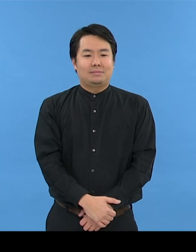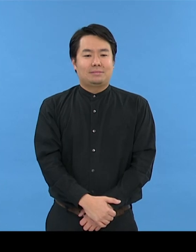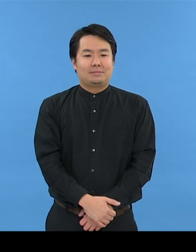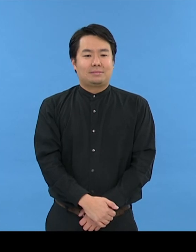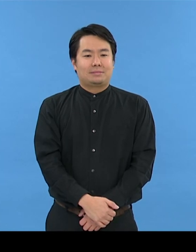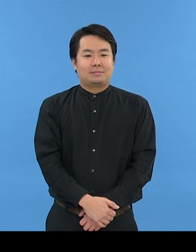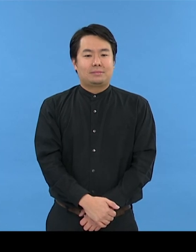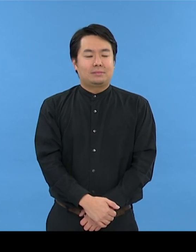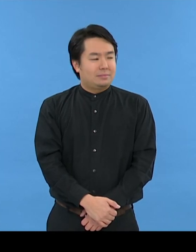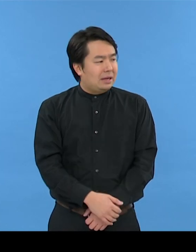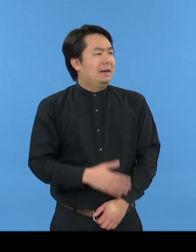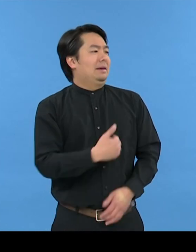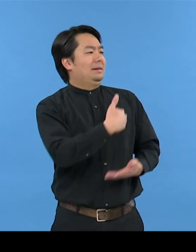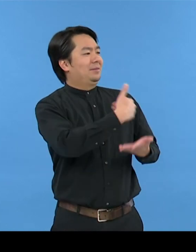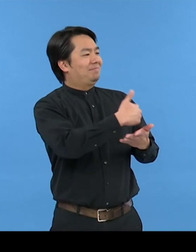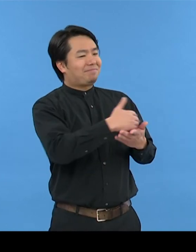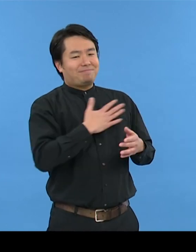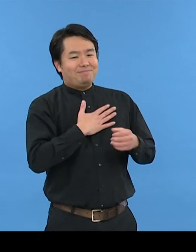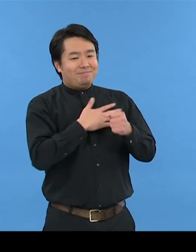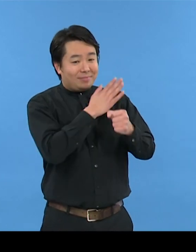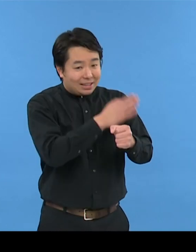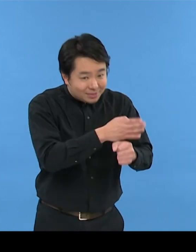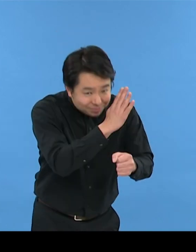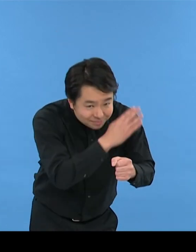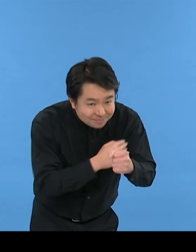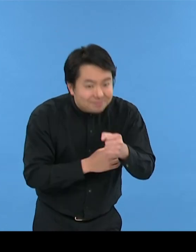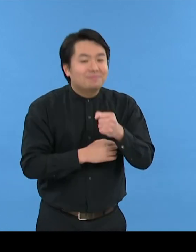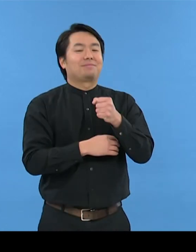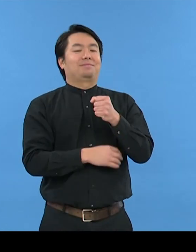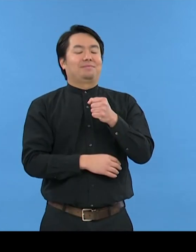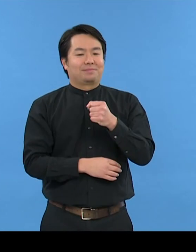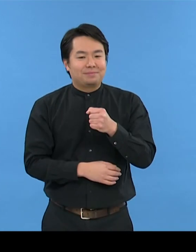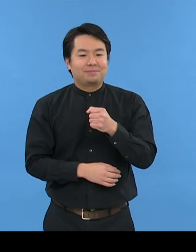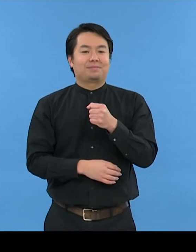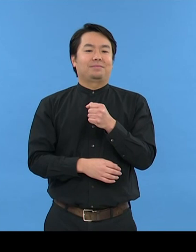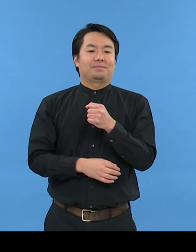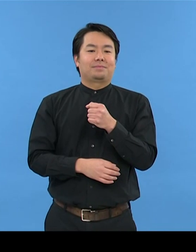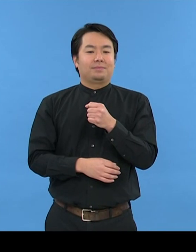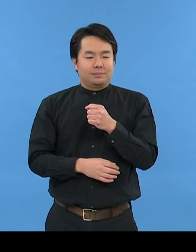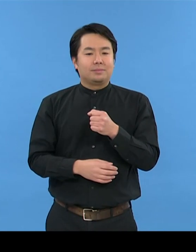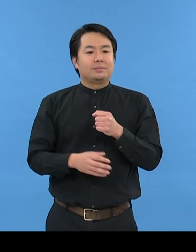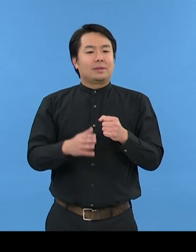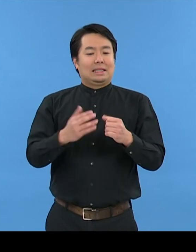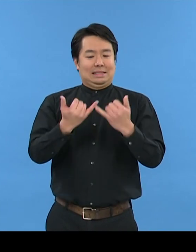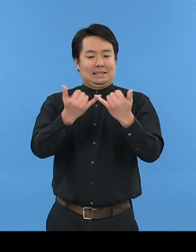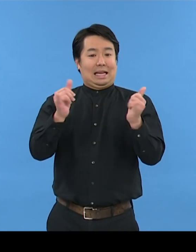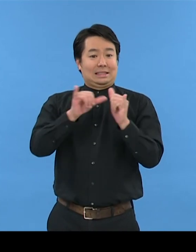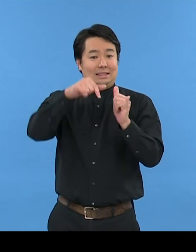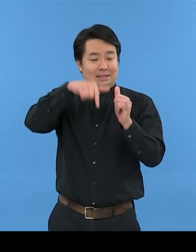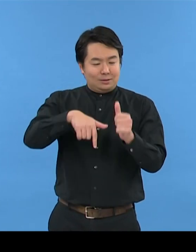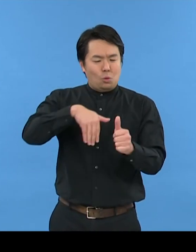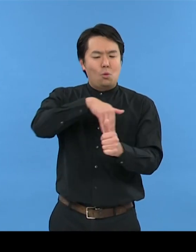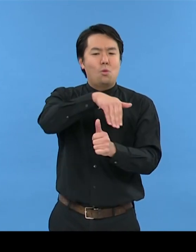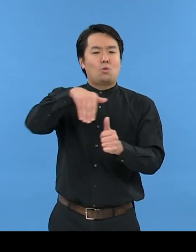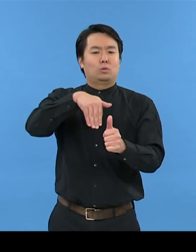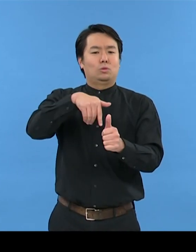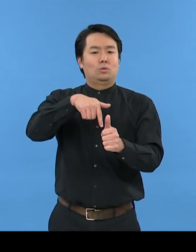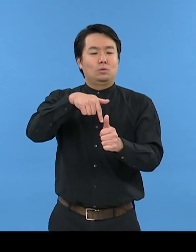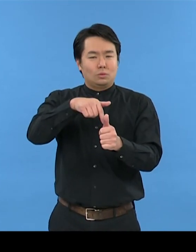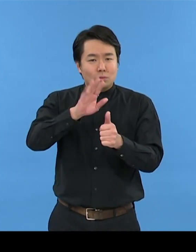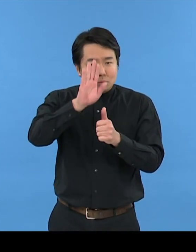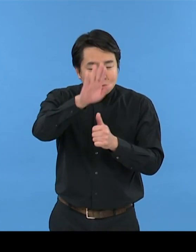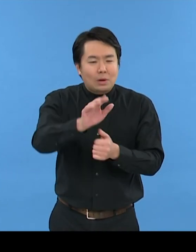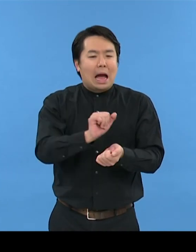はいありがとうございますそうですね社会の孤独が